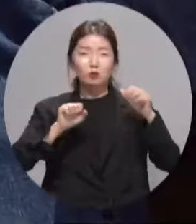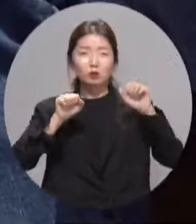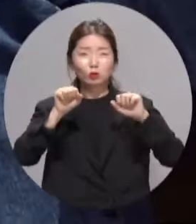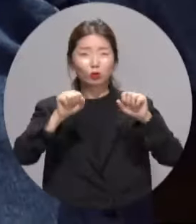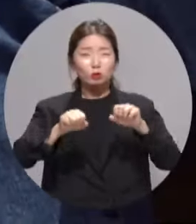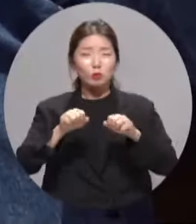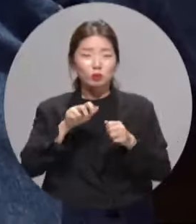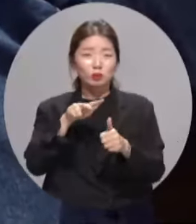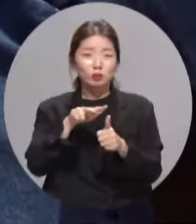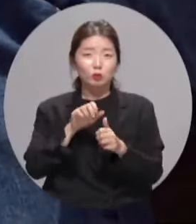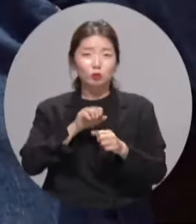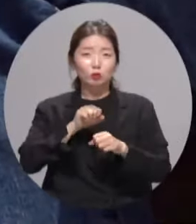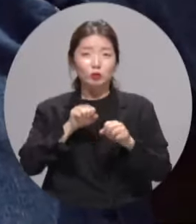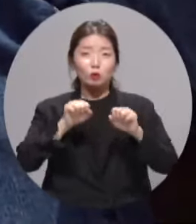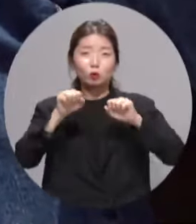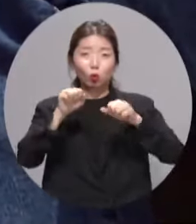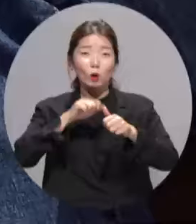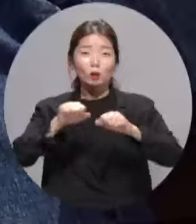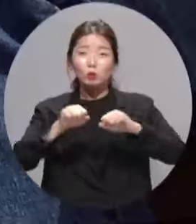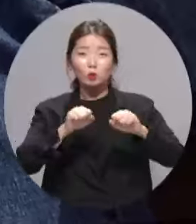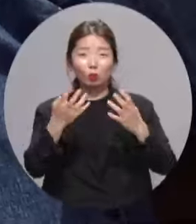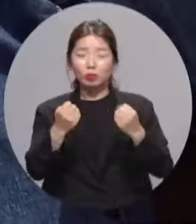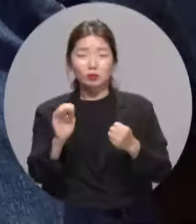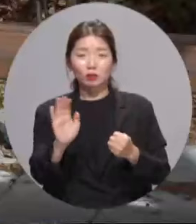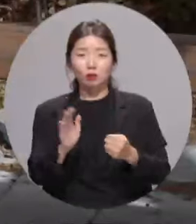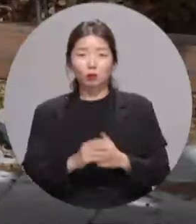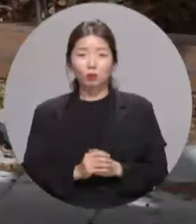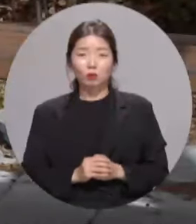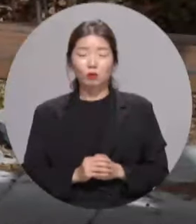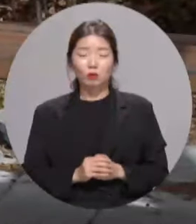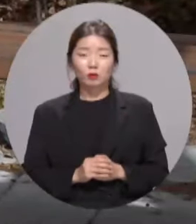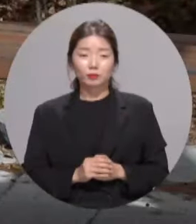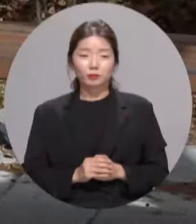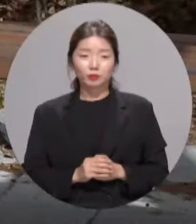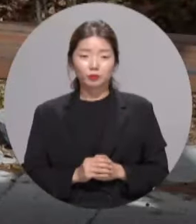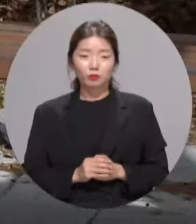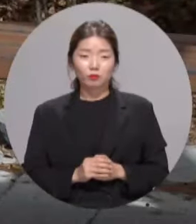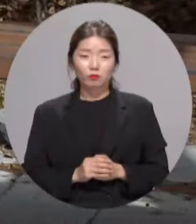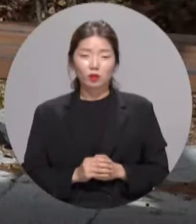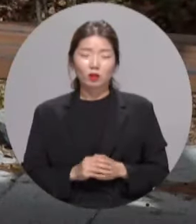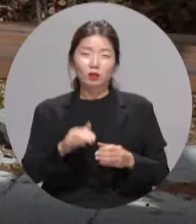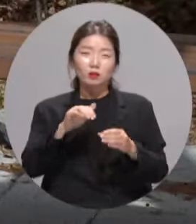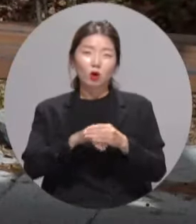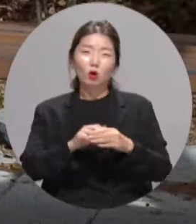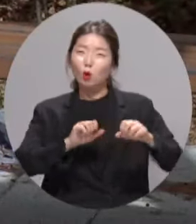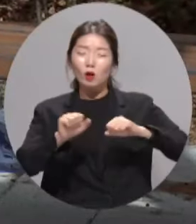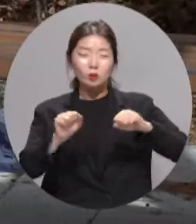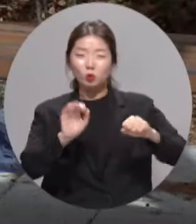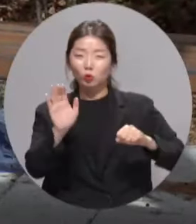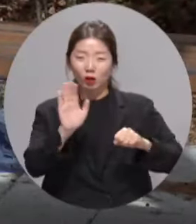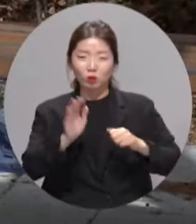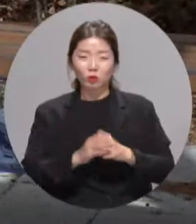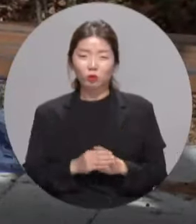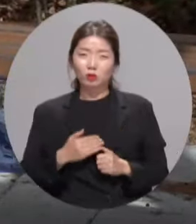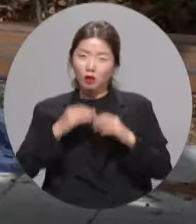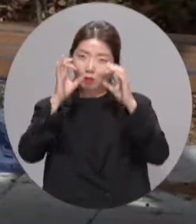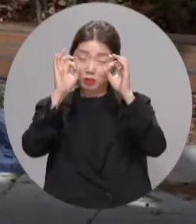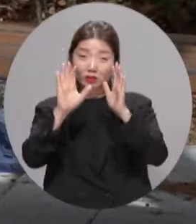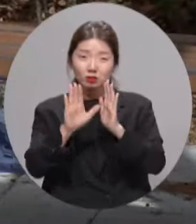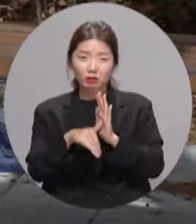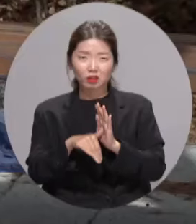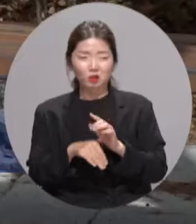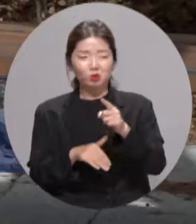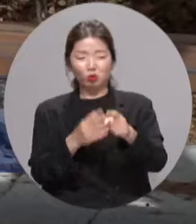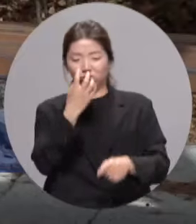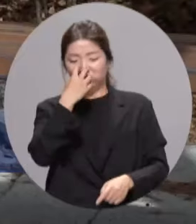선거운동마저 등한시한다는 느낌을 받았기 때문입니다. 선거운동도 전혀 않고 그래서 이게 저로서는 완전히